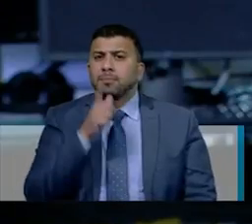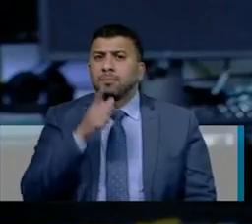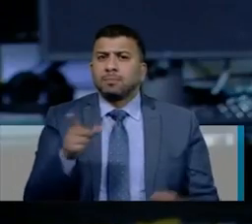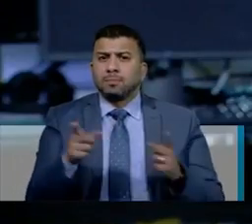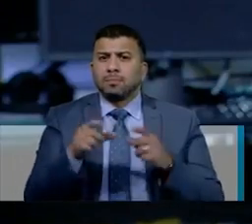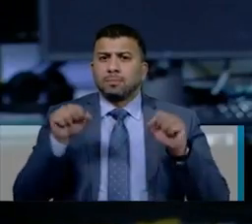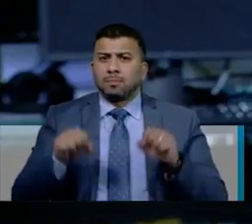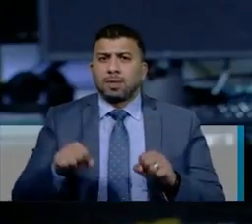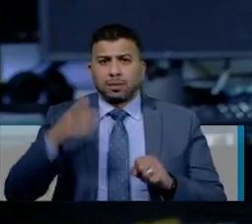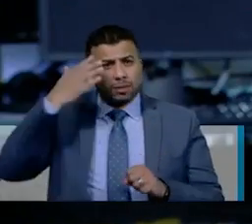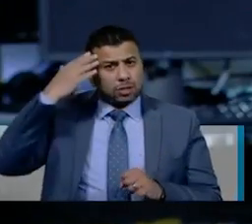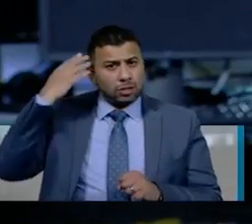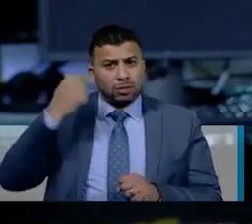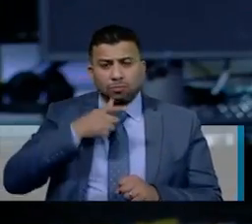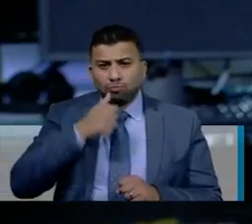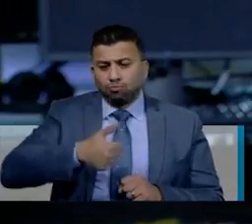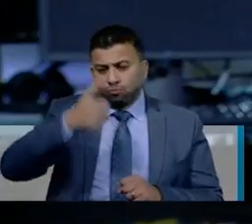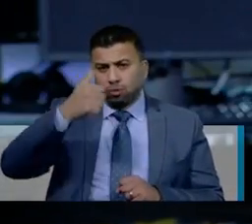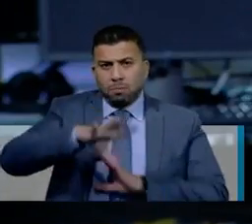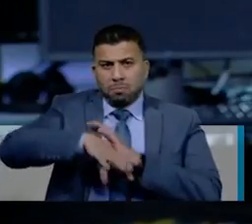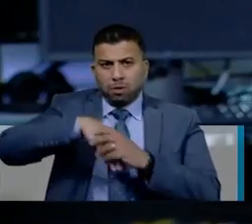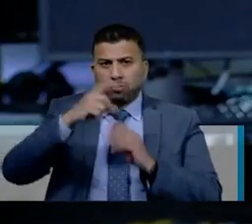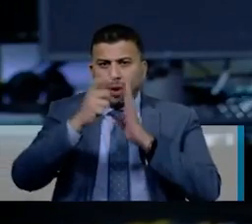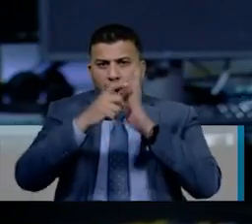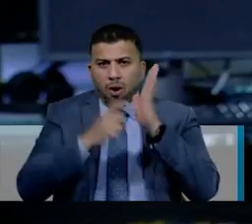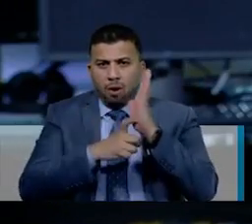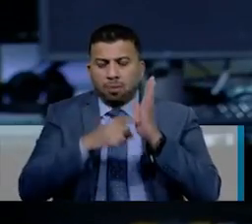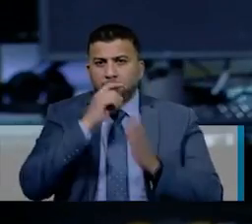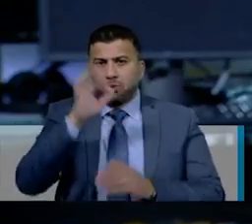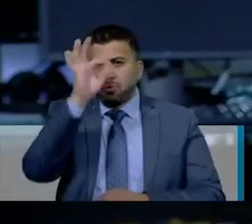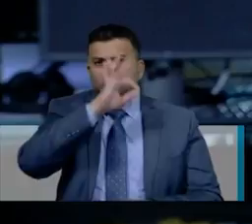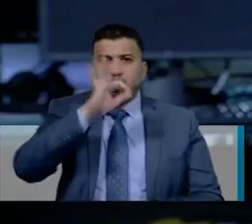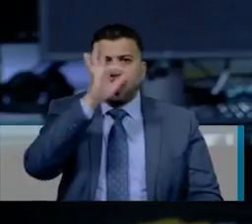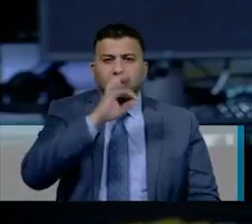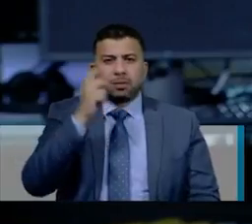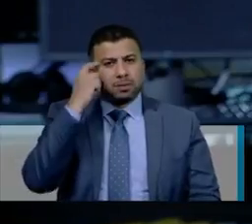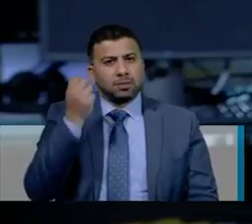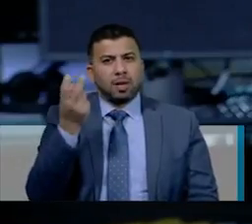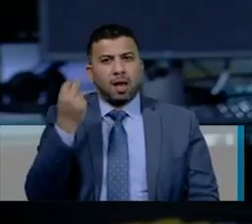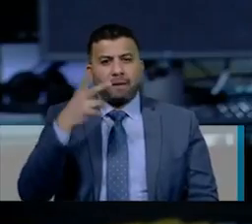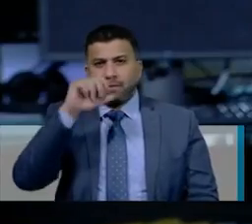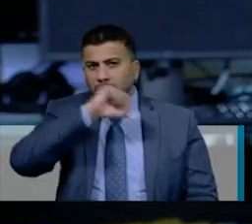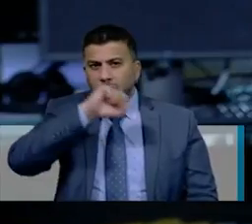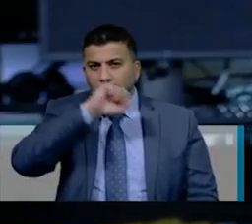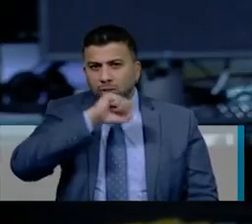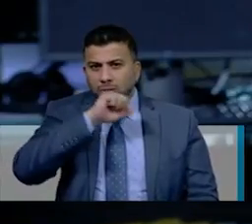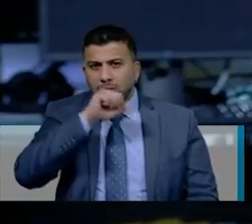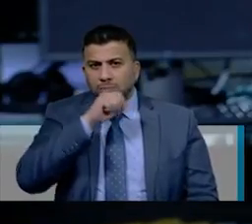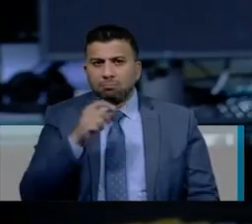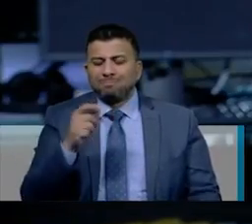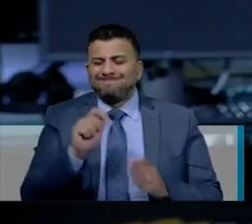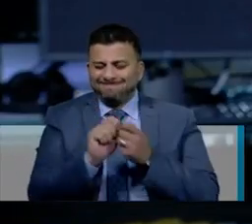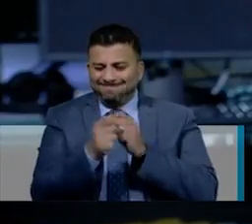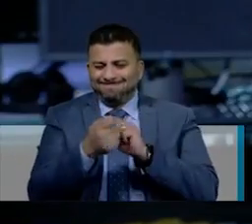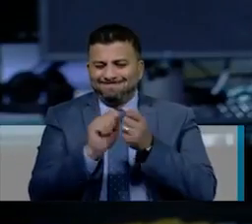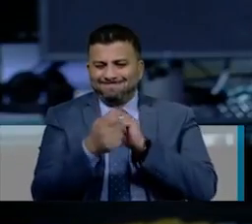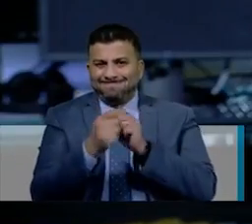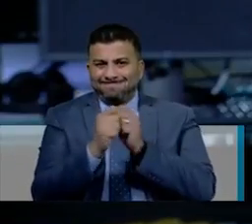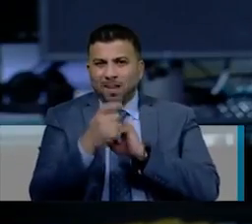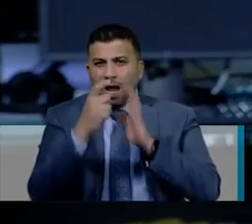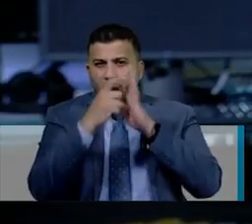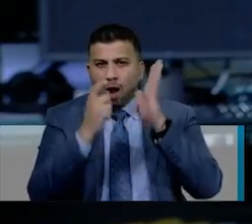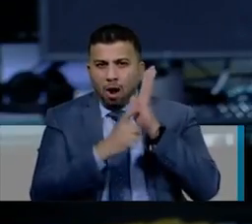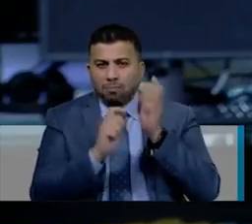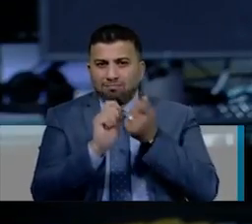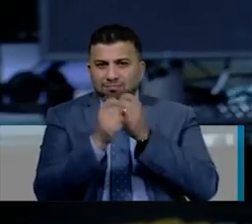أجاز المجلس الاستشاري لإمارة الشارقة مشروع قانون التراث الثقافي في إمارة الشارقة بعد إدخال عدد من التعديلات